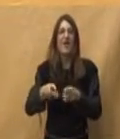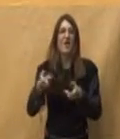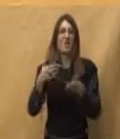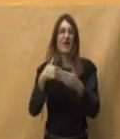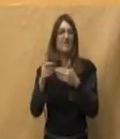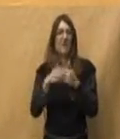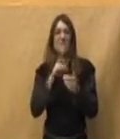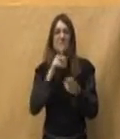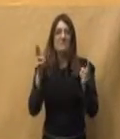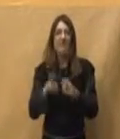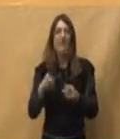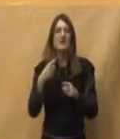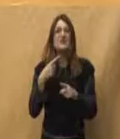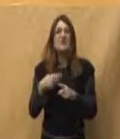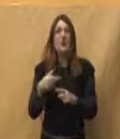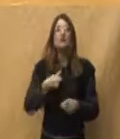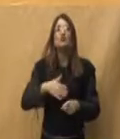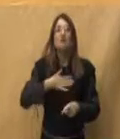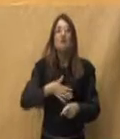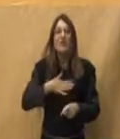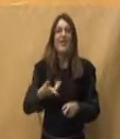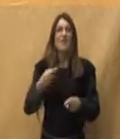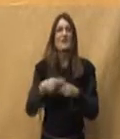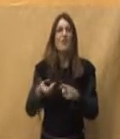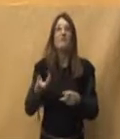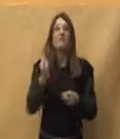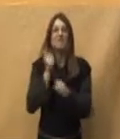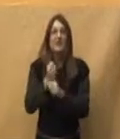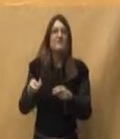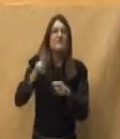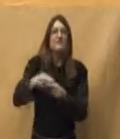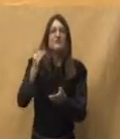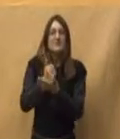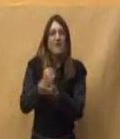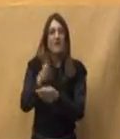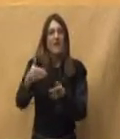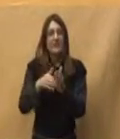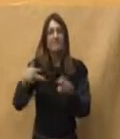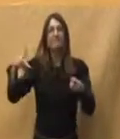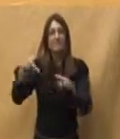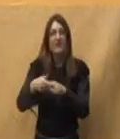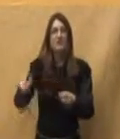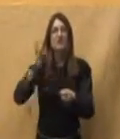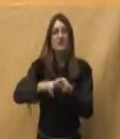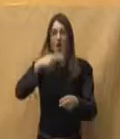kvalitete hrane uzrokovan je željom za ekonomskom dobiti. Treba zaustaviti kroz povećanu kontrolu proizvođača